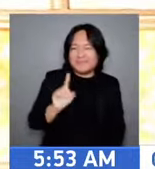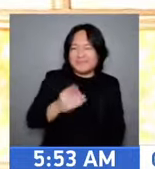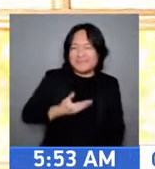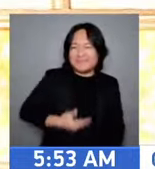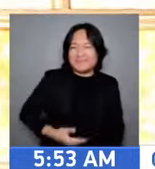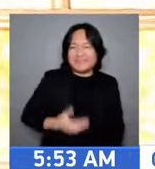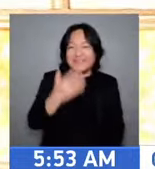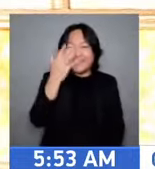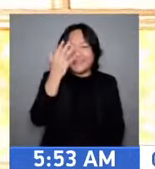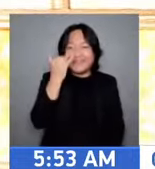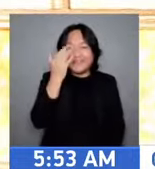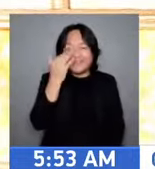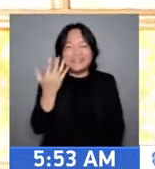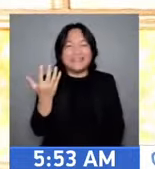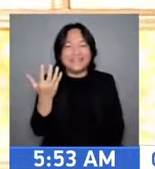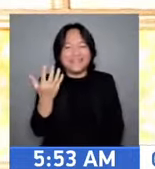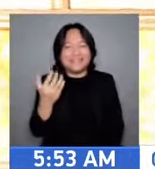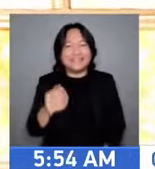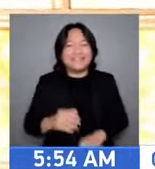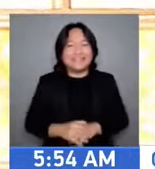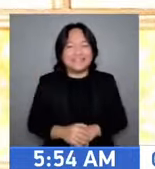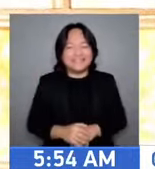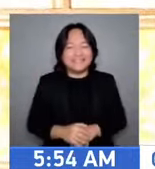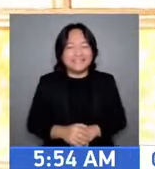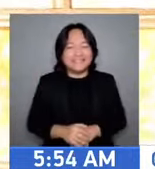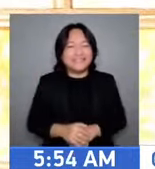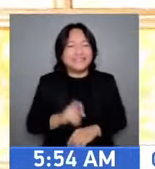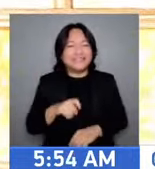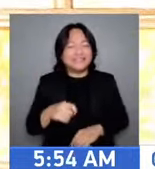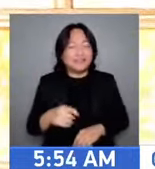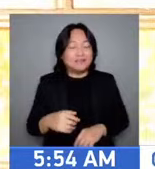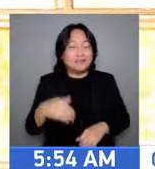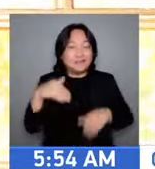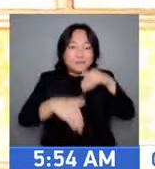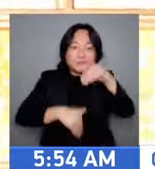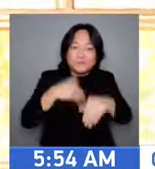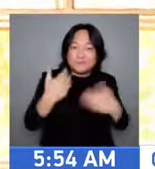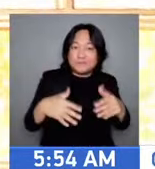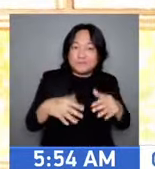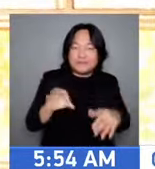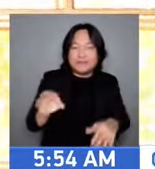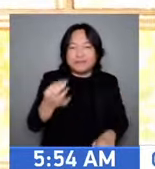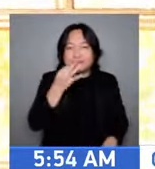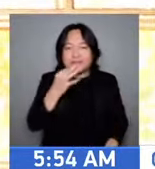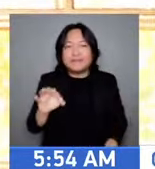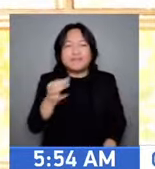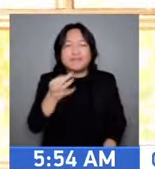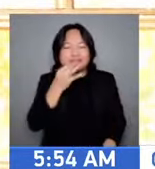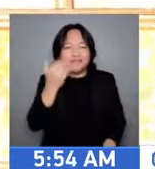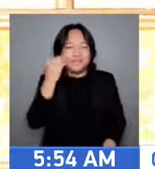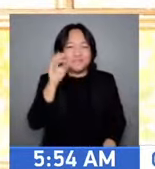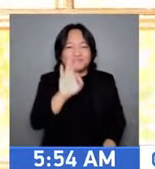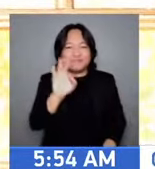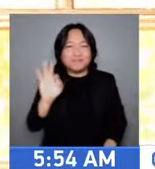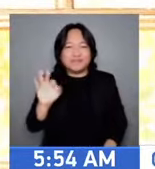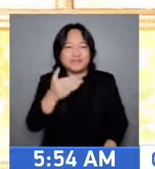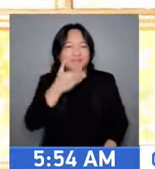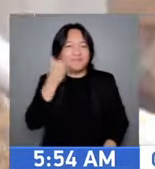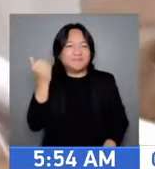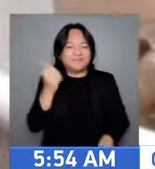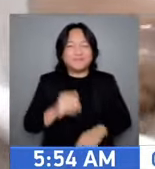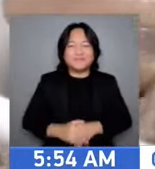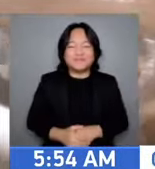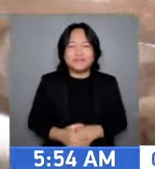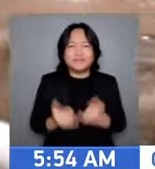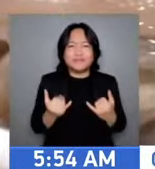dun sa... French fries ang masarap dun. Ayan. Pagkatapos ng swimming, French fries. At syempre, dapat masarap yung katulad na sinabi mo, food trip natin, pero ito hindi